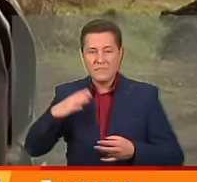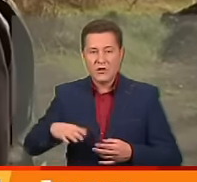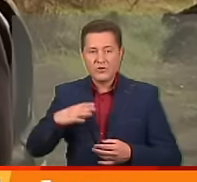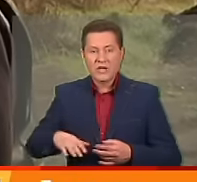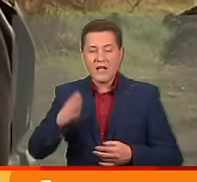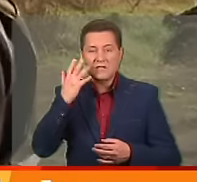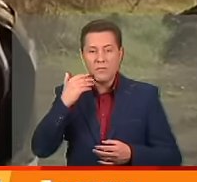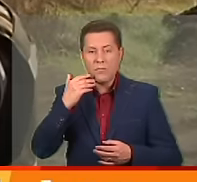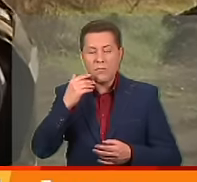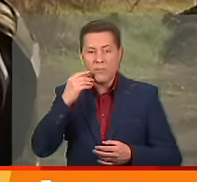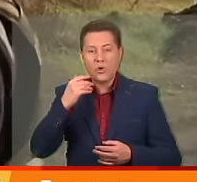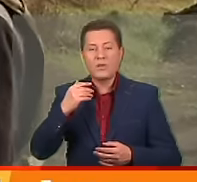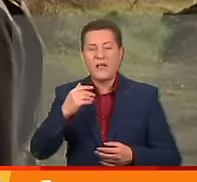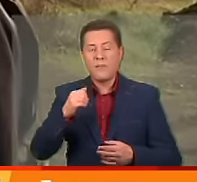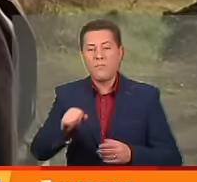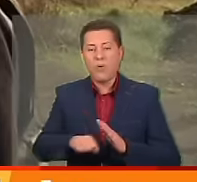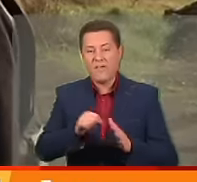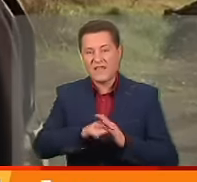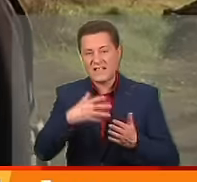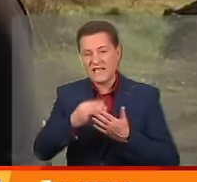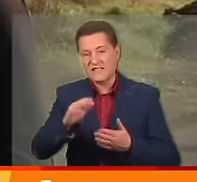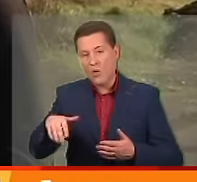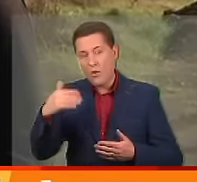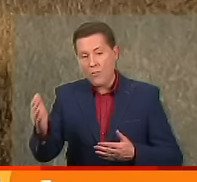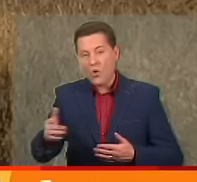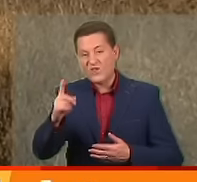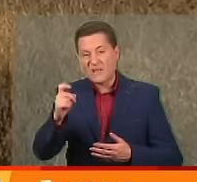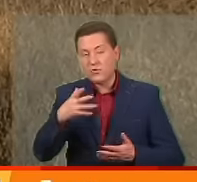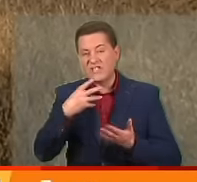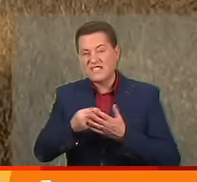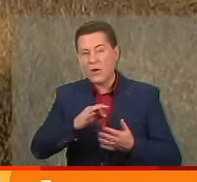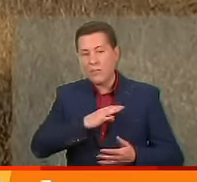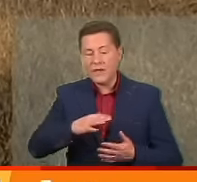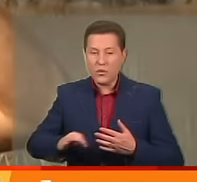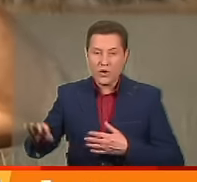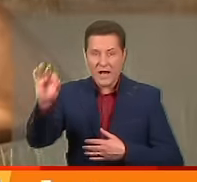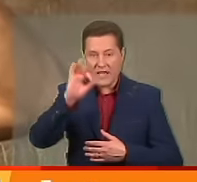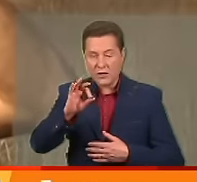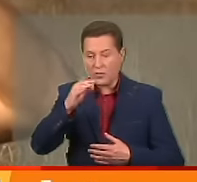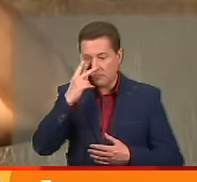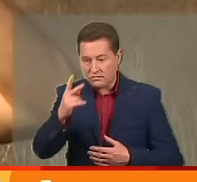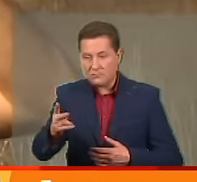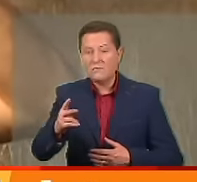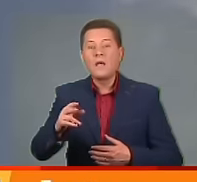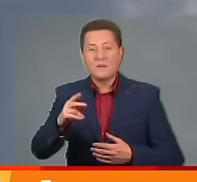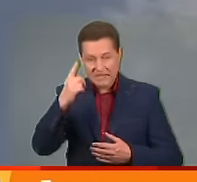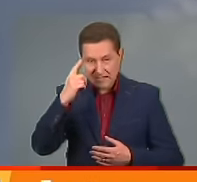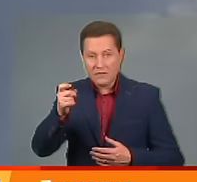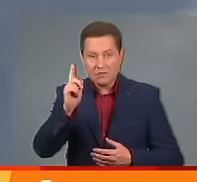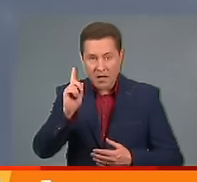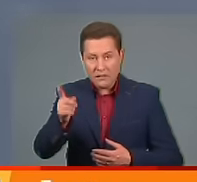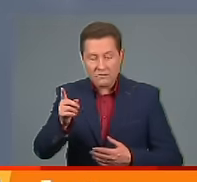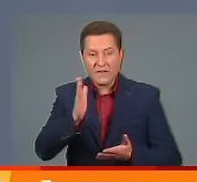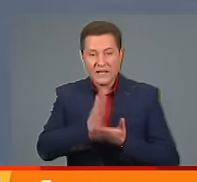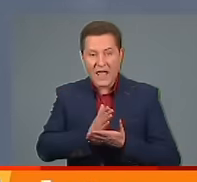зі свого боку запустять свою білу ракету. За 20 хвилин на обрії помічаємо білий сигнал. Обидві сторони